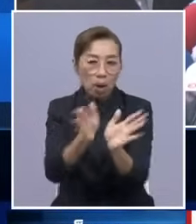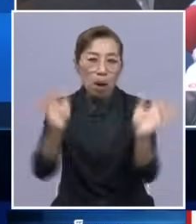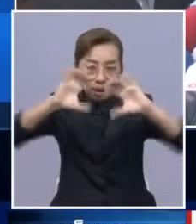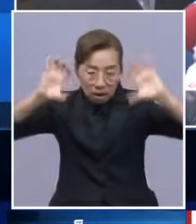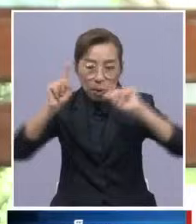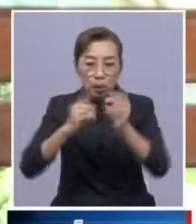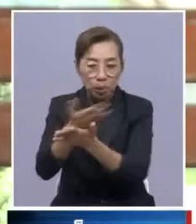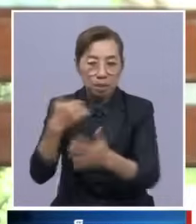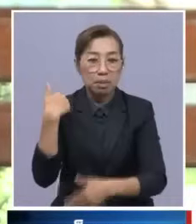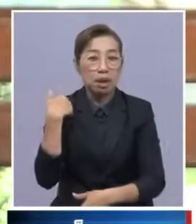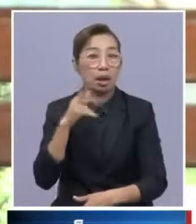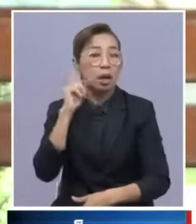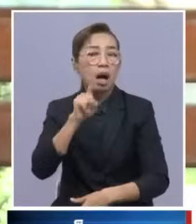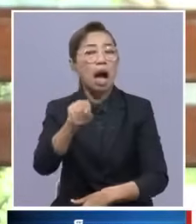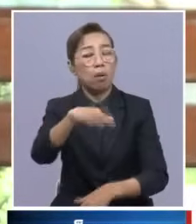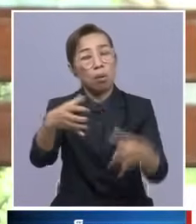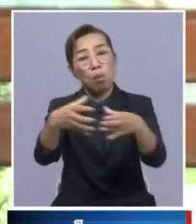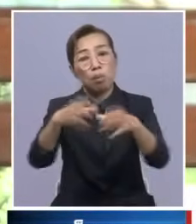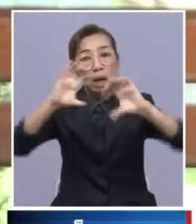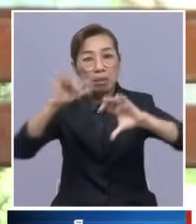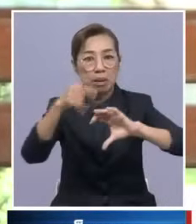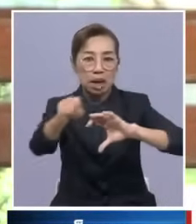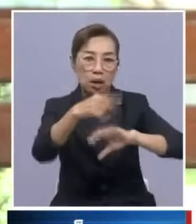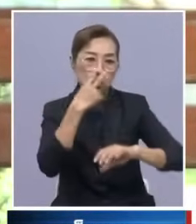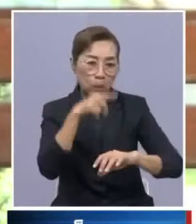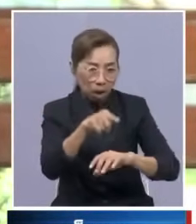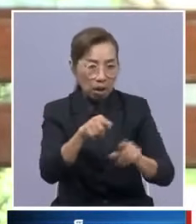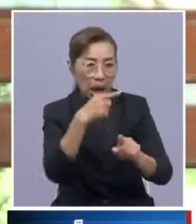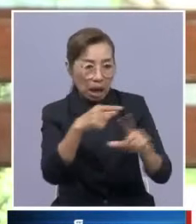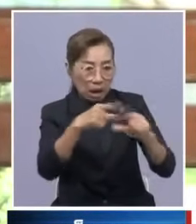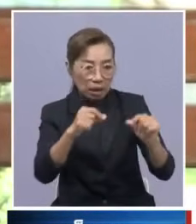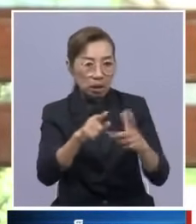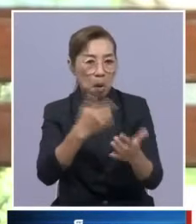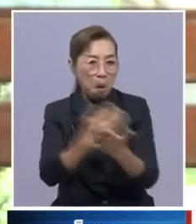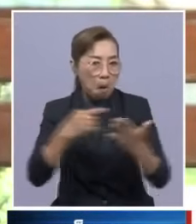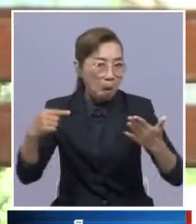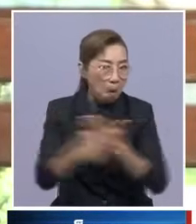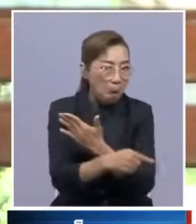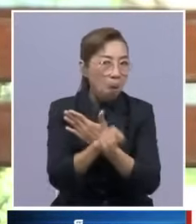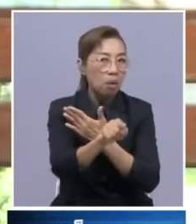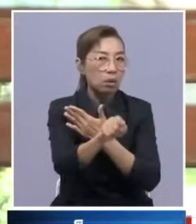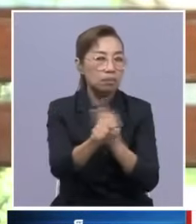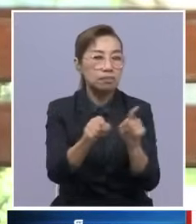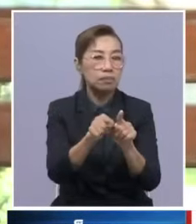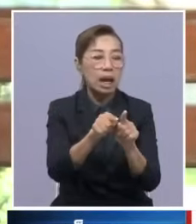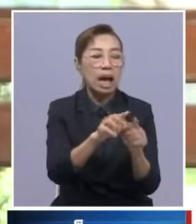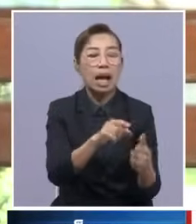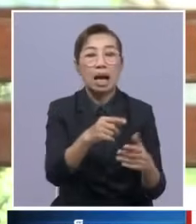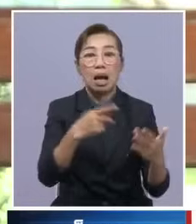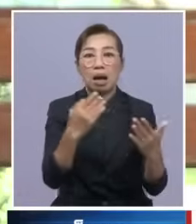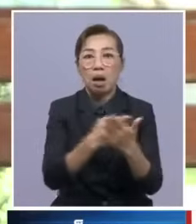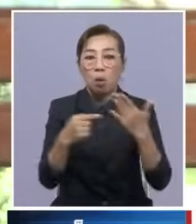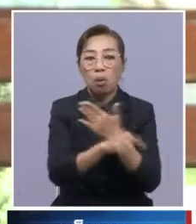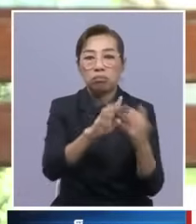างพรรคการเมืองไม่เห็นด้วยนะหากนิรโทษกรรมเนี่ยจะไปรวมคดีทุจริตซึ่งคดีทุจริตเนี่ยมันเชื่อมโยงกับคุณทักษิณไ